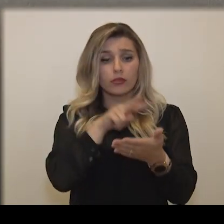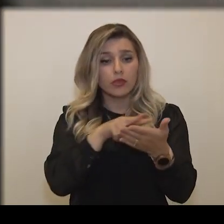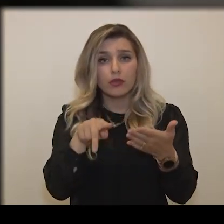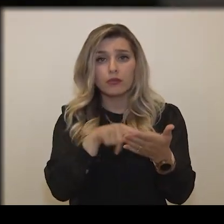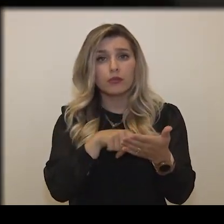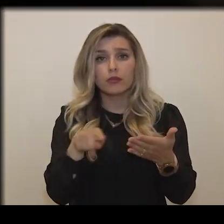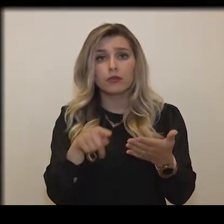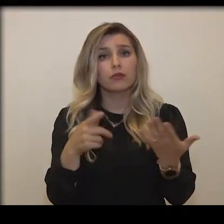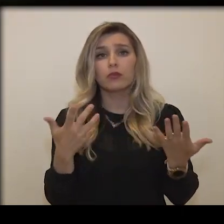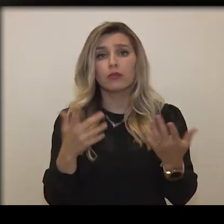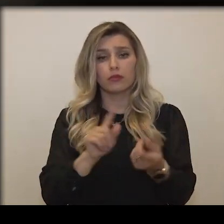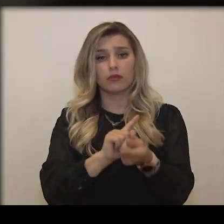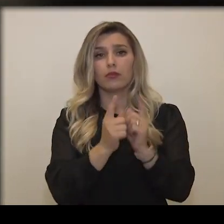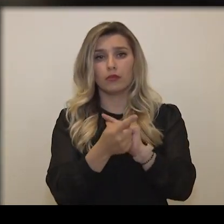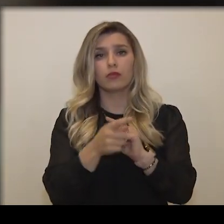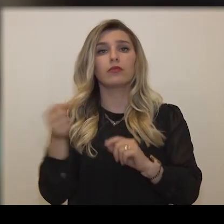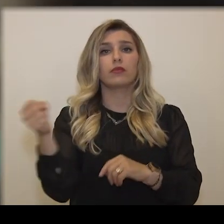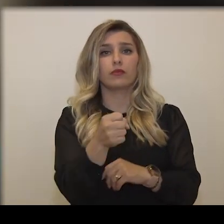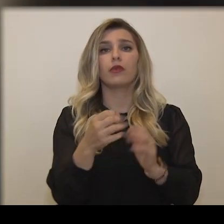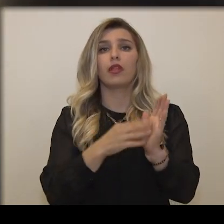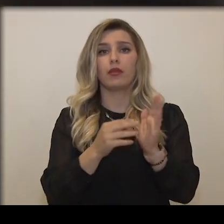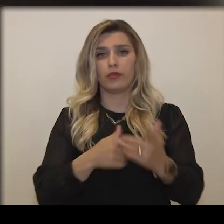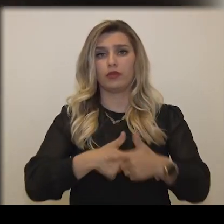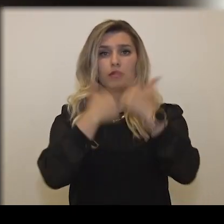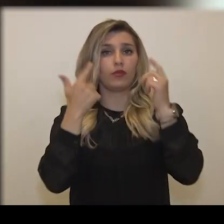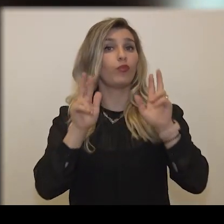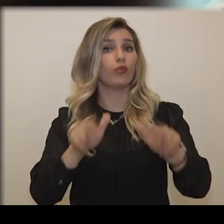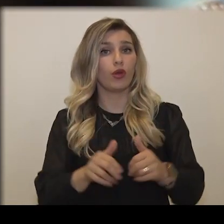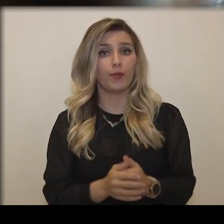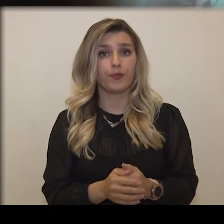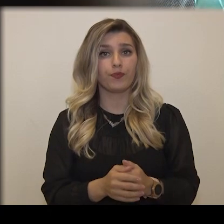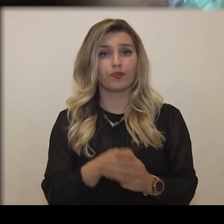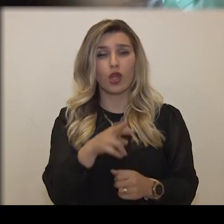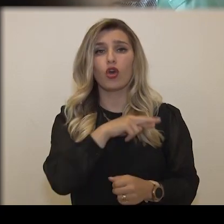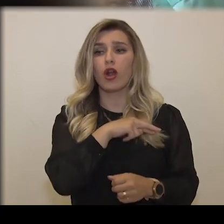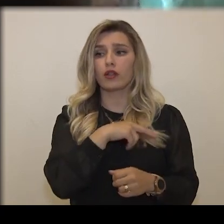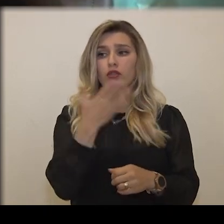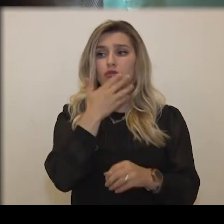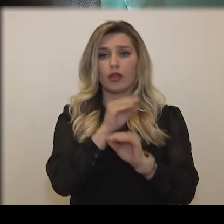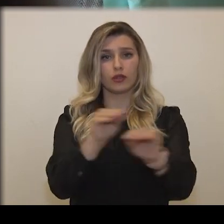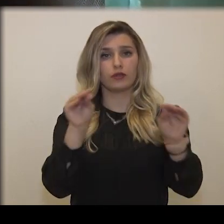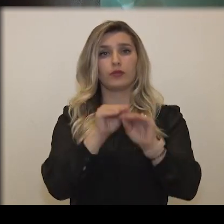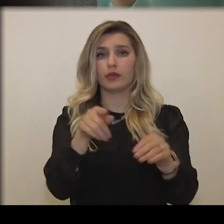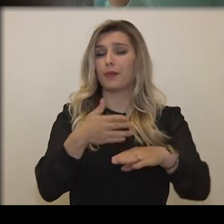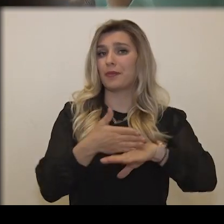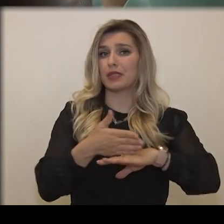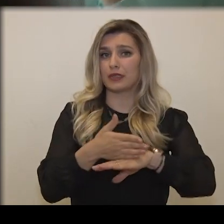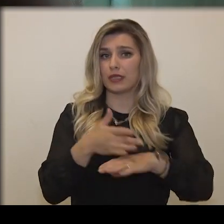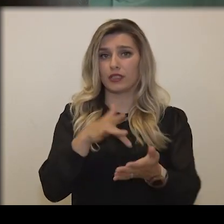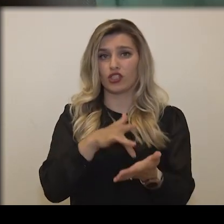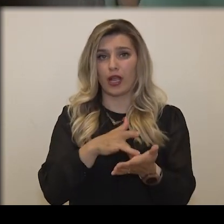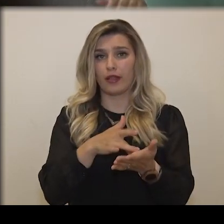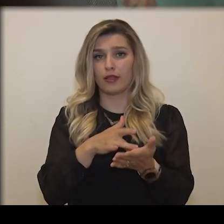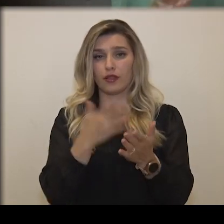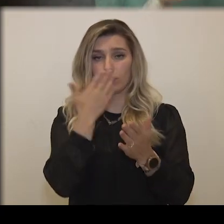shkrim merr vetëm ndihmën e interpretuesës. Koordinatori i cilësisë në qendrën burimore në Prizren thotë